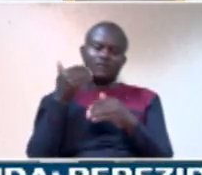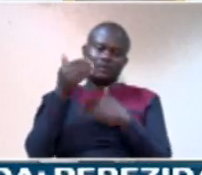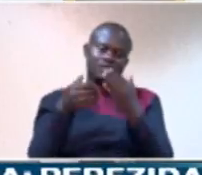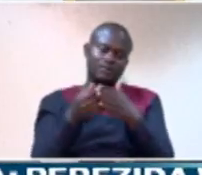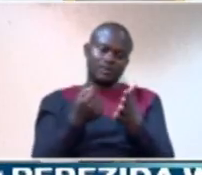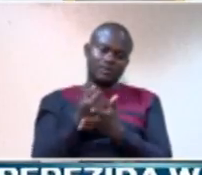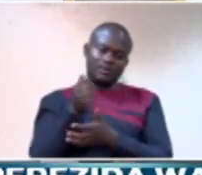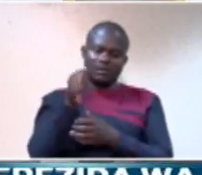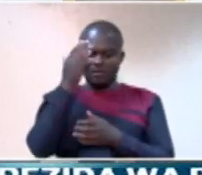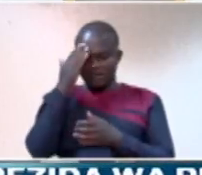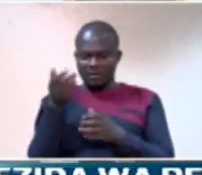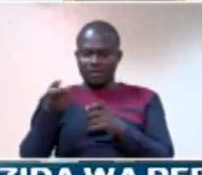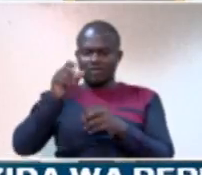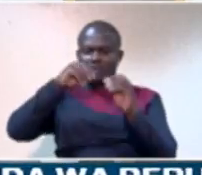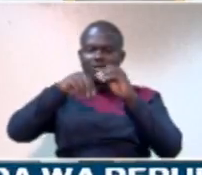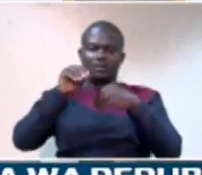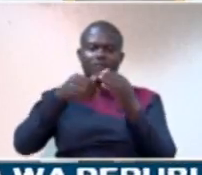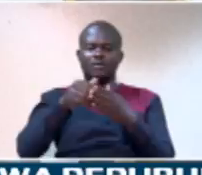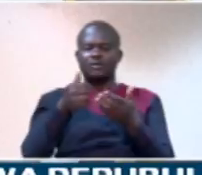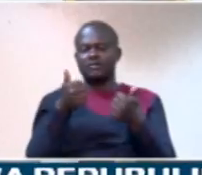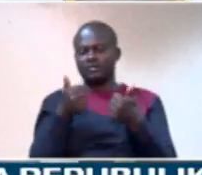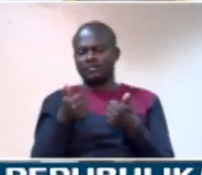bigatuma yabona inyongera musaruro zibukwiye.